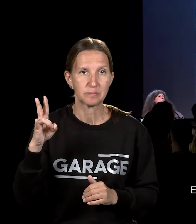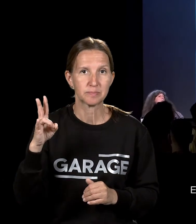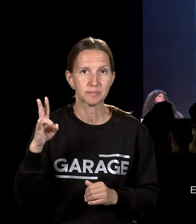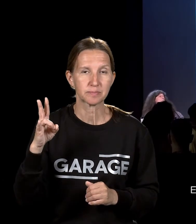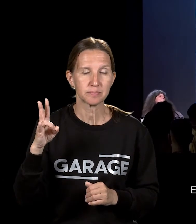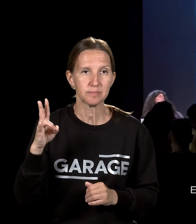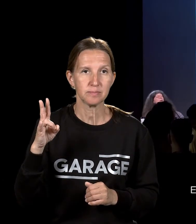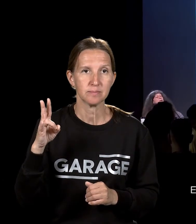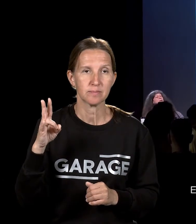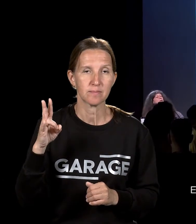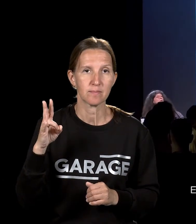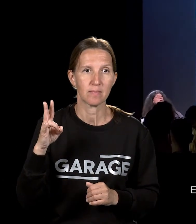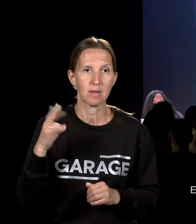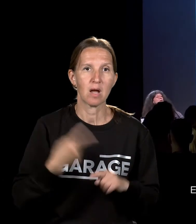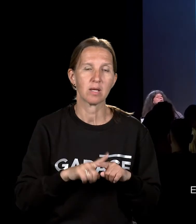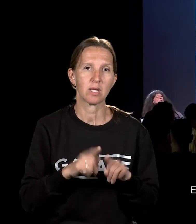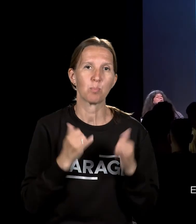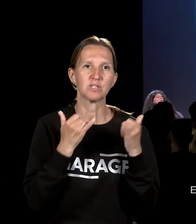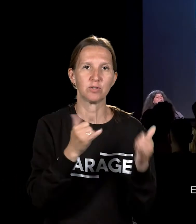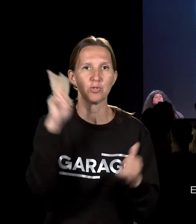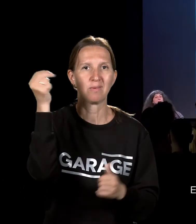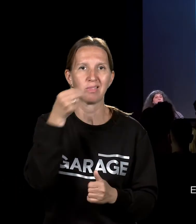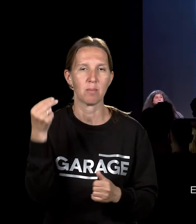и в Великой депрессии.